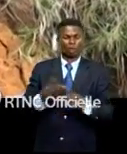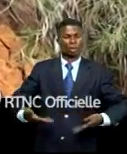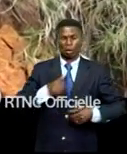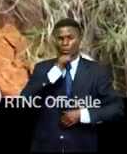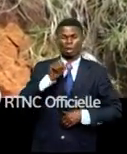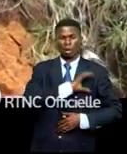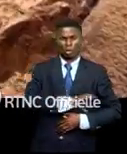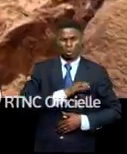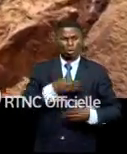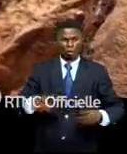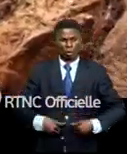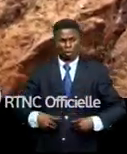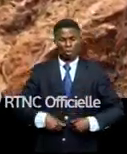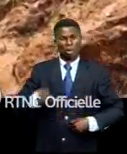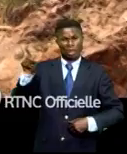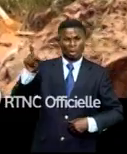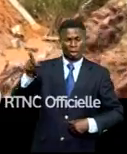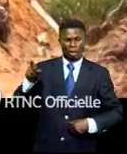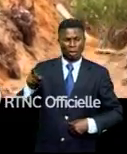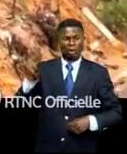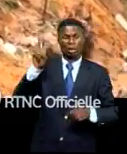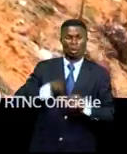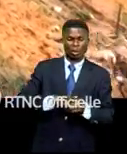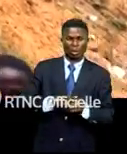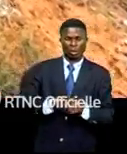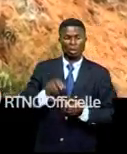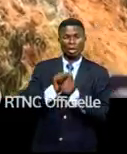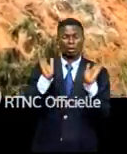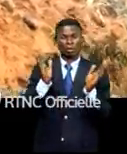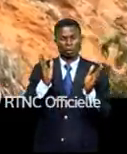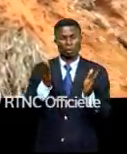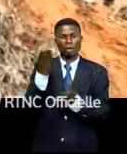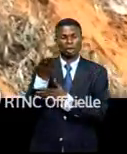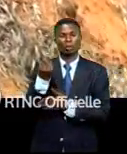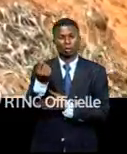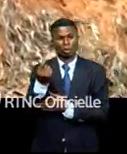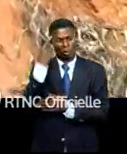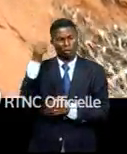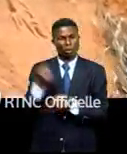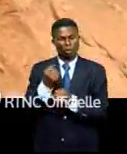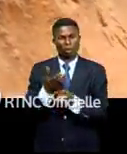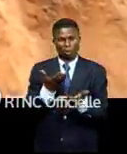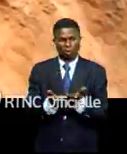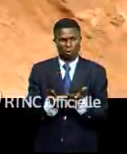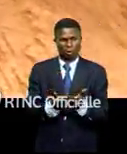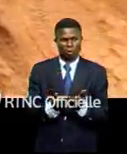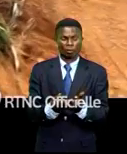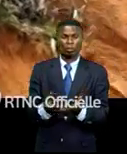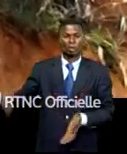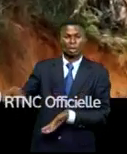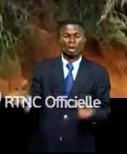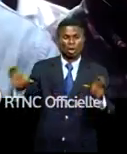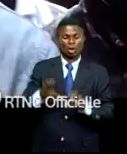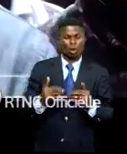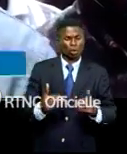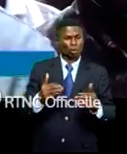le comportement de jeunes de ce coin, victimes pourtant de ces drames qui exigent de l'argent pour travailler. Les érosions continuent, ça